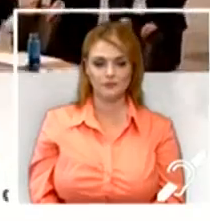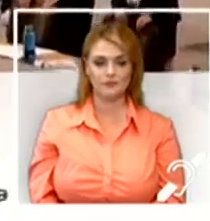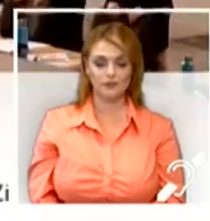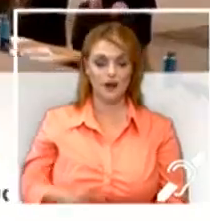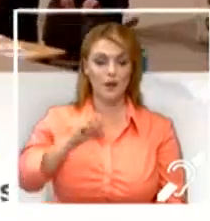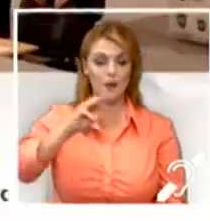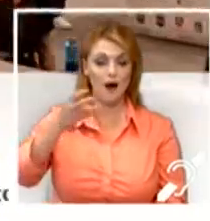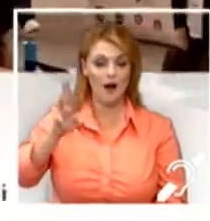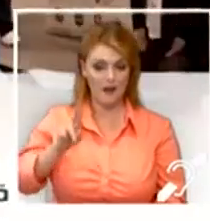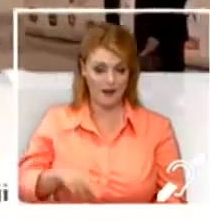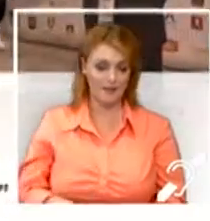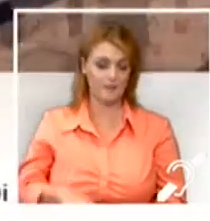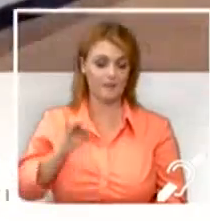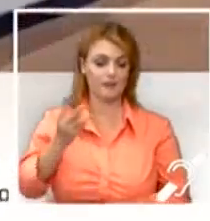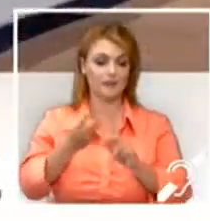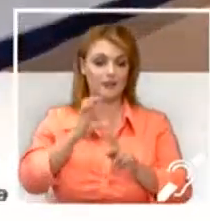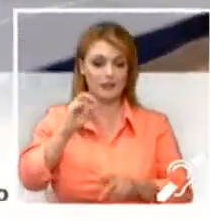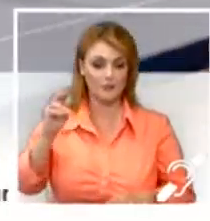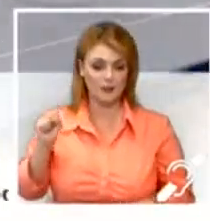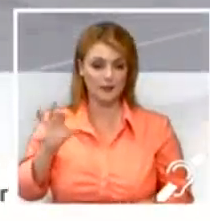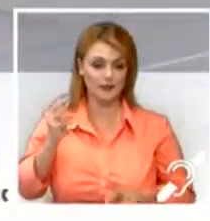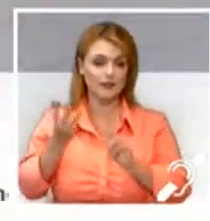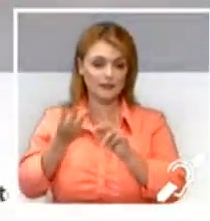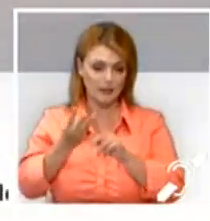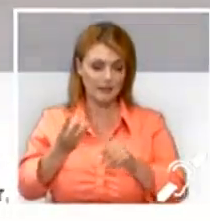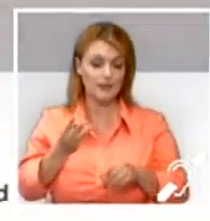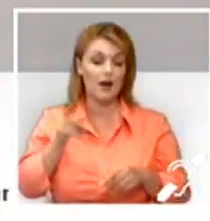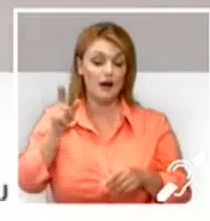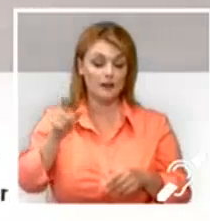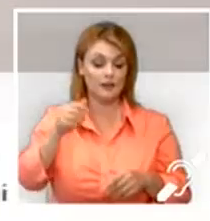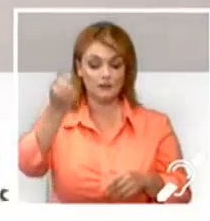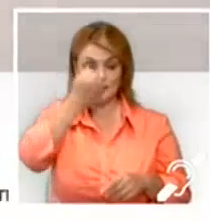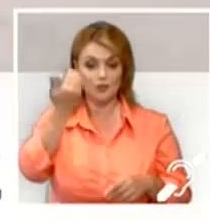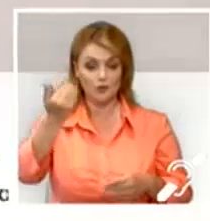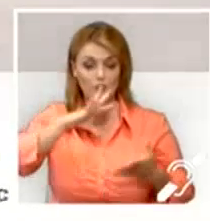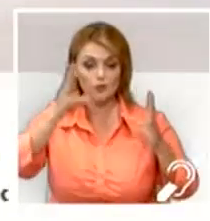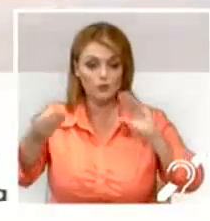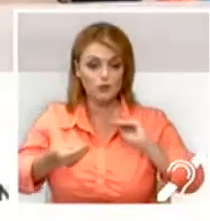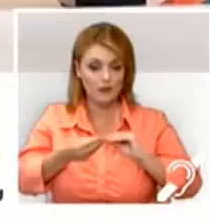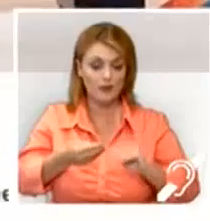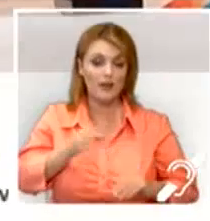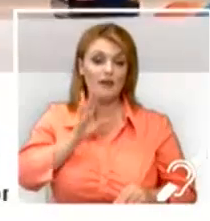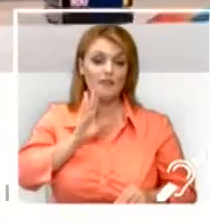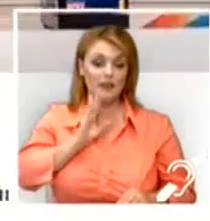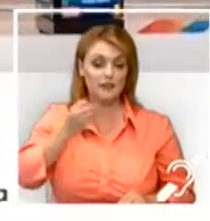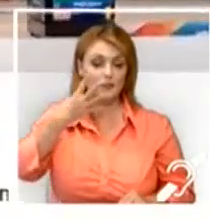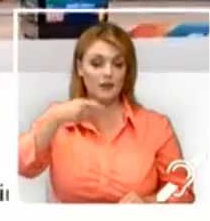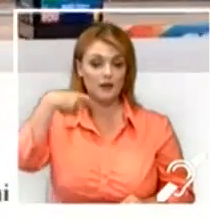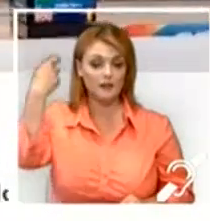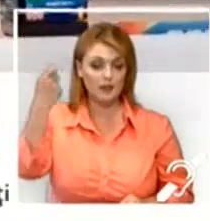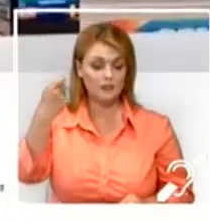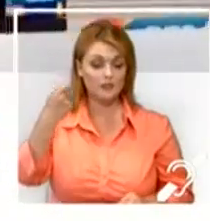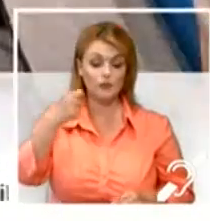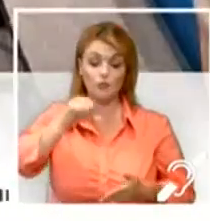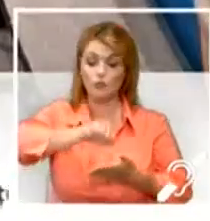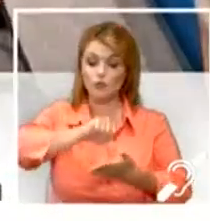Amalia Puflea, Amalia Ghigoarță și Sabrina Maneca Voina au readus România în topul european la gimnastică. Juniorele de 15 ani au făcut un concurs bun în